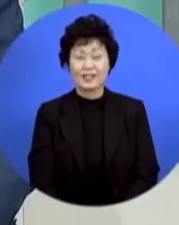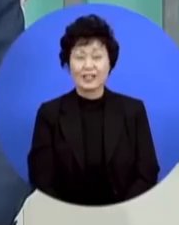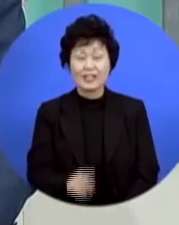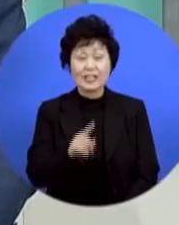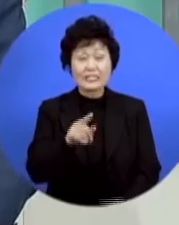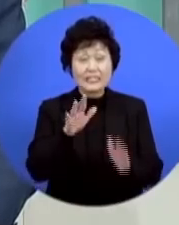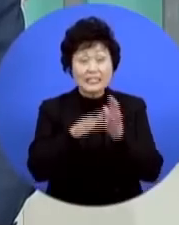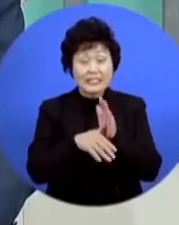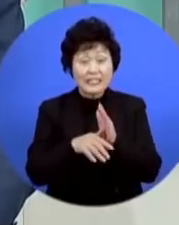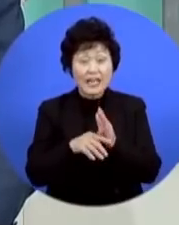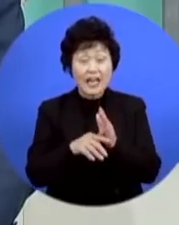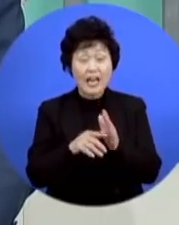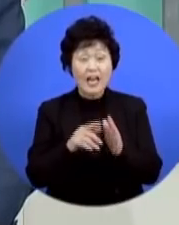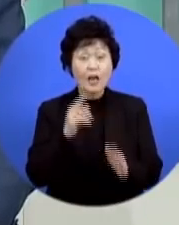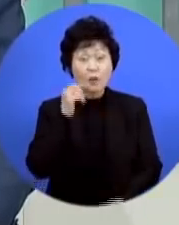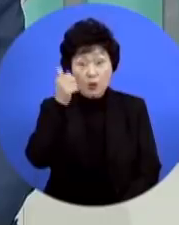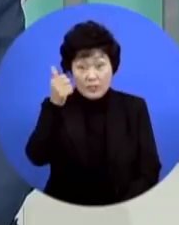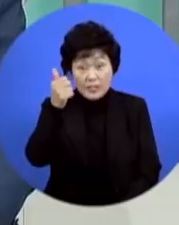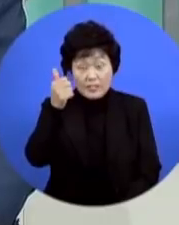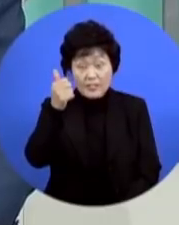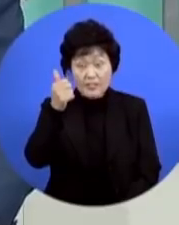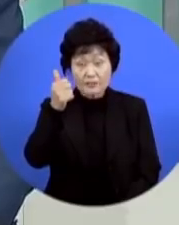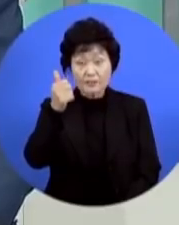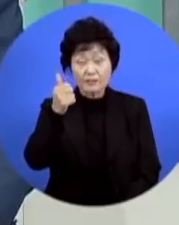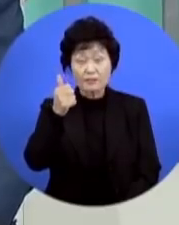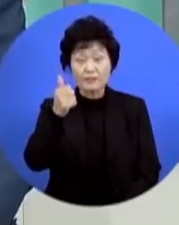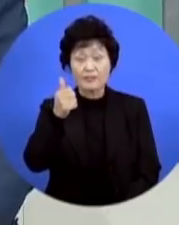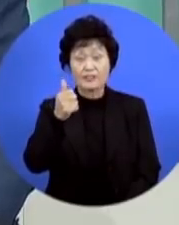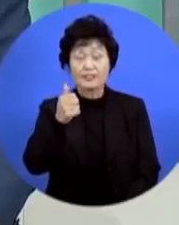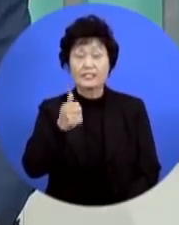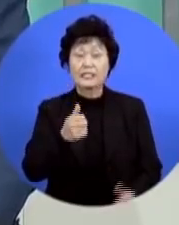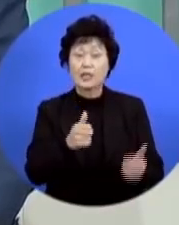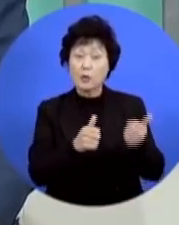그때 목사님께서 부목사 생활을 하고 계셨어요. 네, 그렇죠. 네, 네, 네. 그러면은